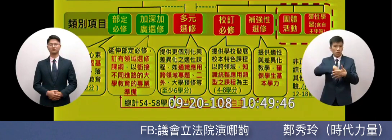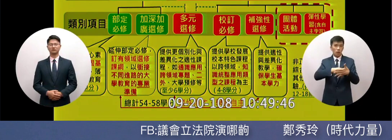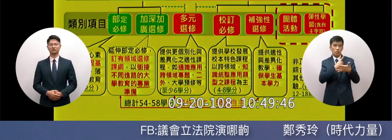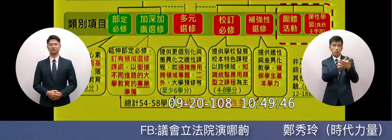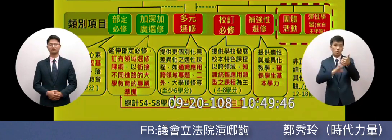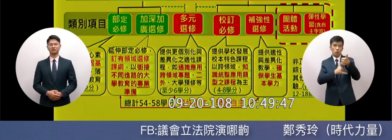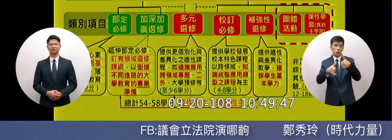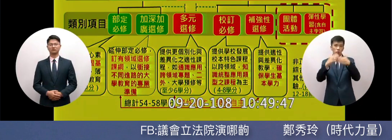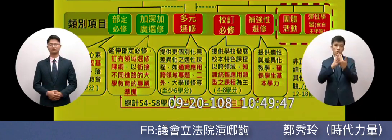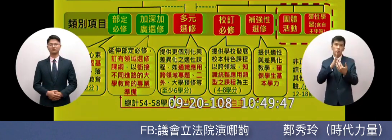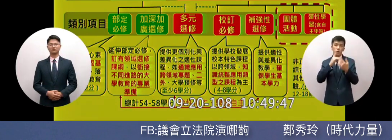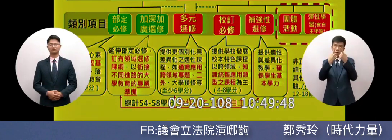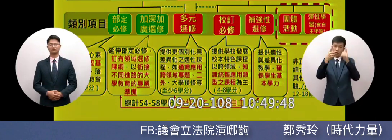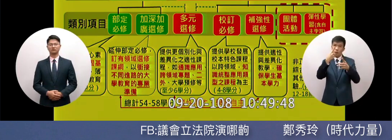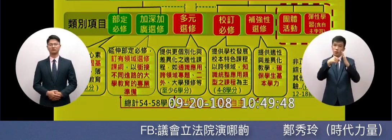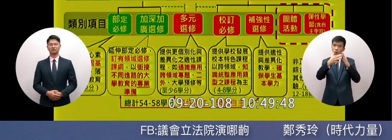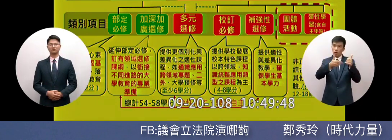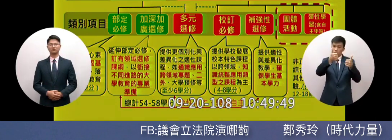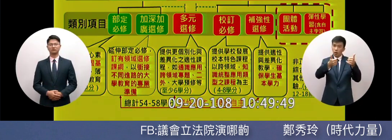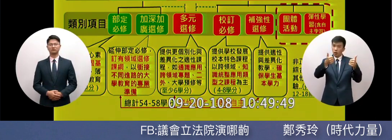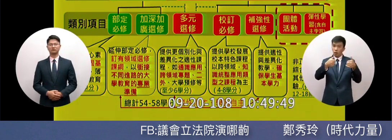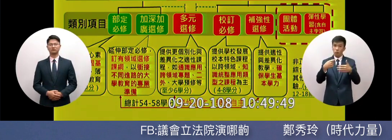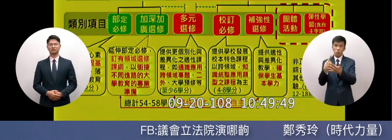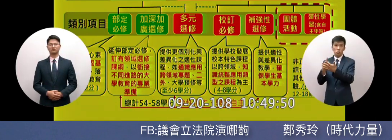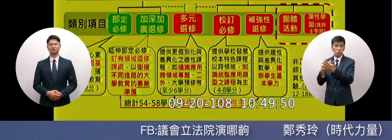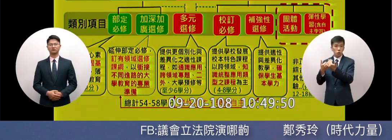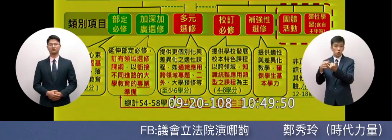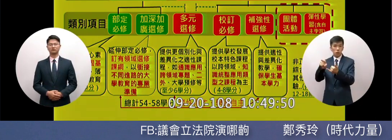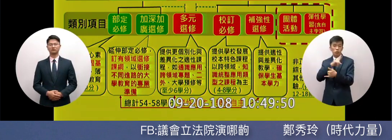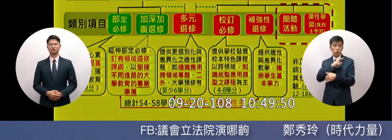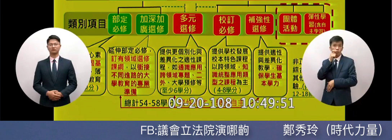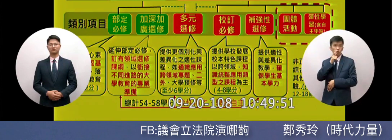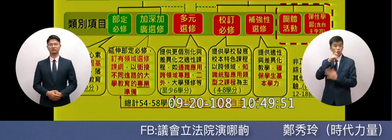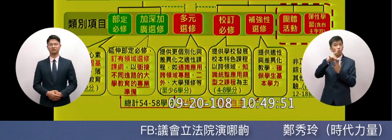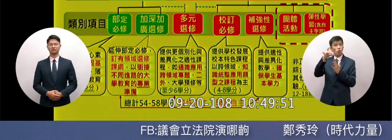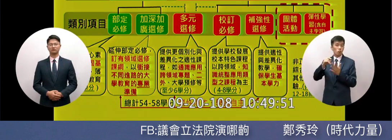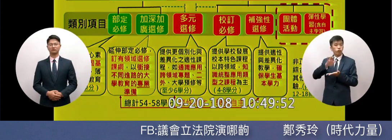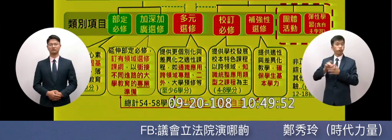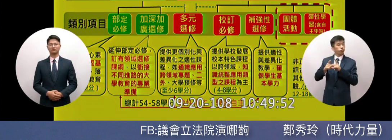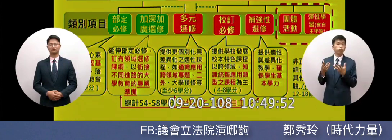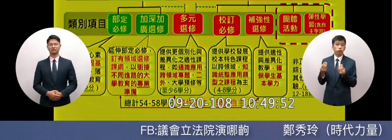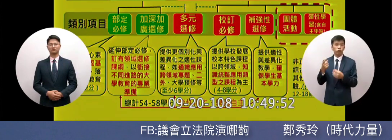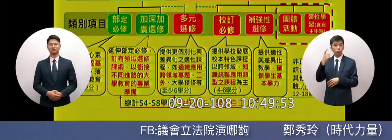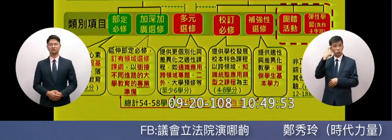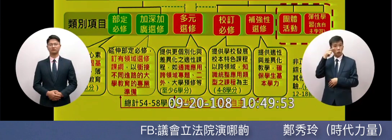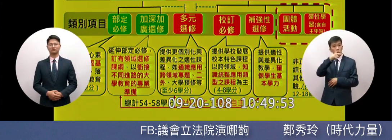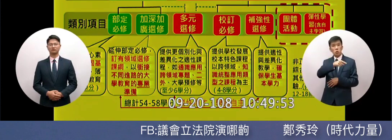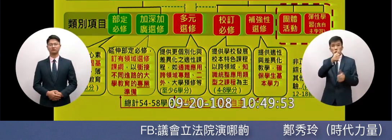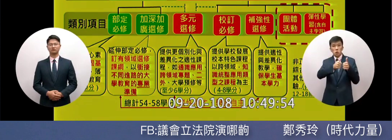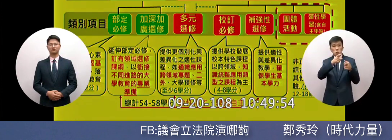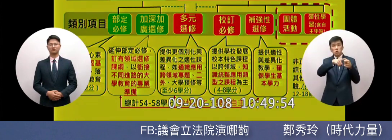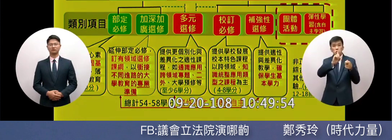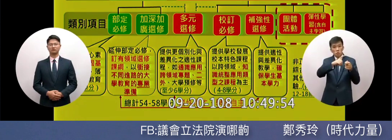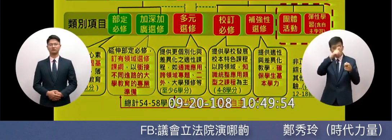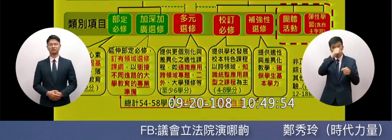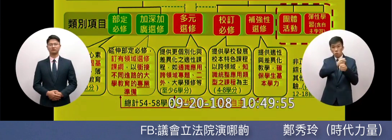修课程的心态几乎是以自己的兴趣为主啊，完全没有压力说啊，为了这个硕士考试，为了这个